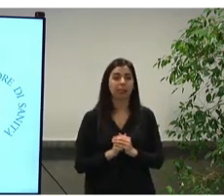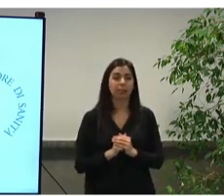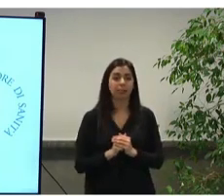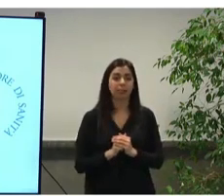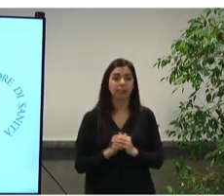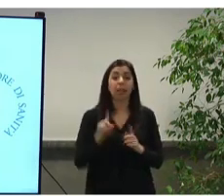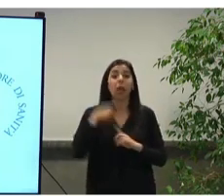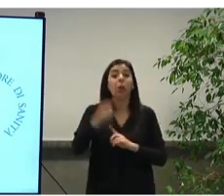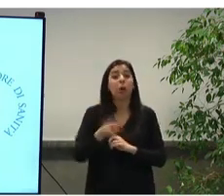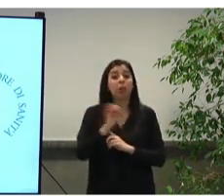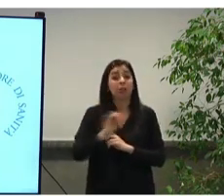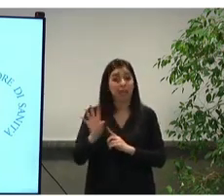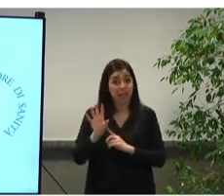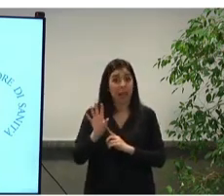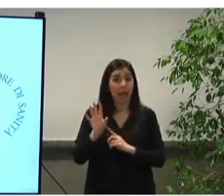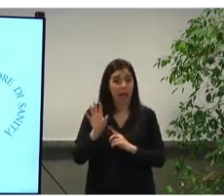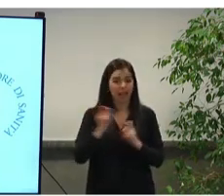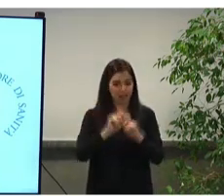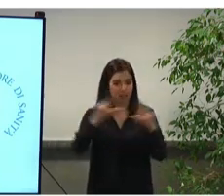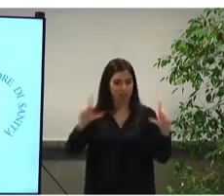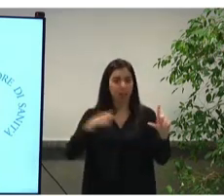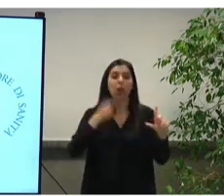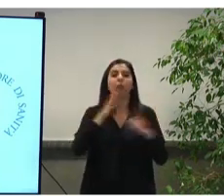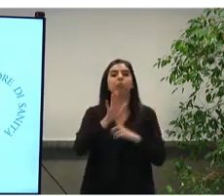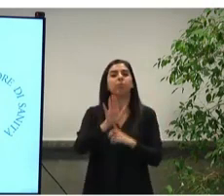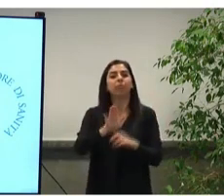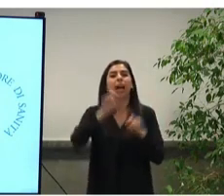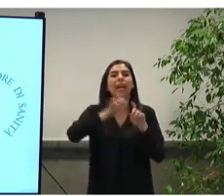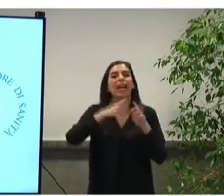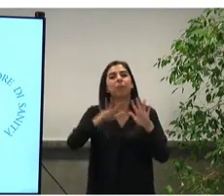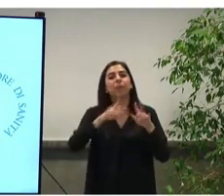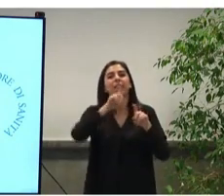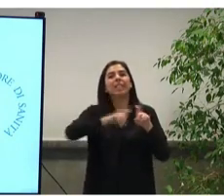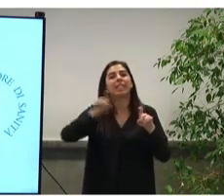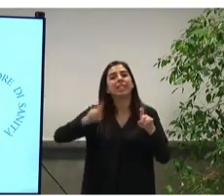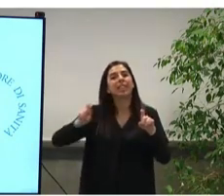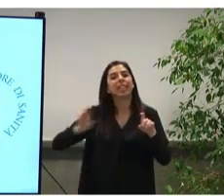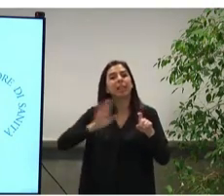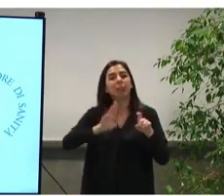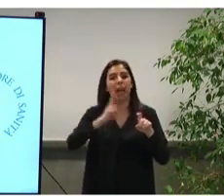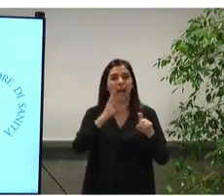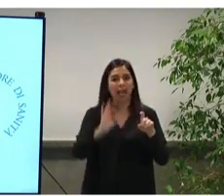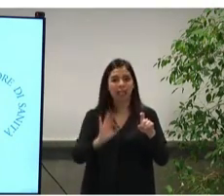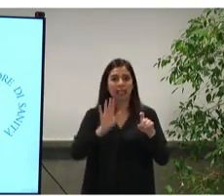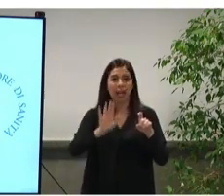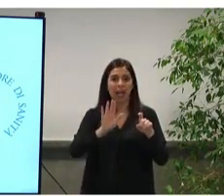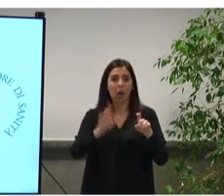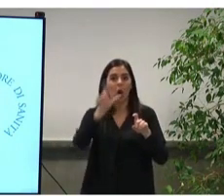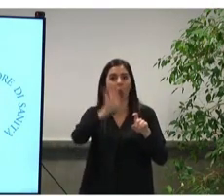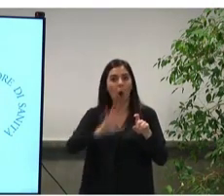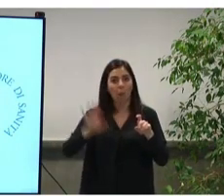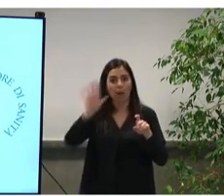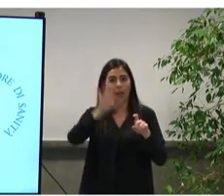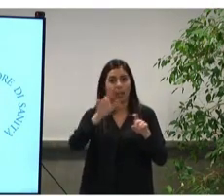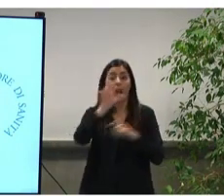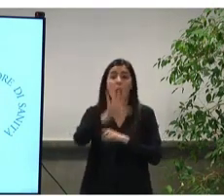Nella prossima slide, appena compare, vi faccio vedere le stime di R0 per la Lombardia, semplicemente perché insomma la Lombardia è la regione che ha